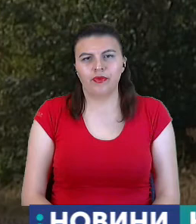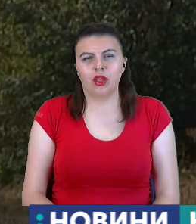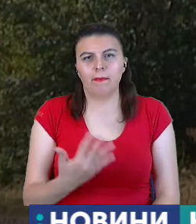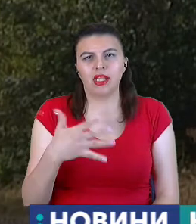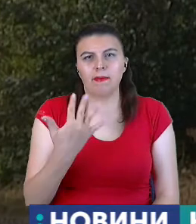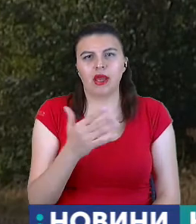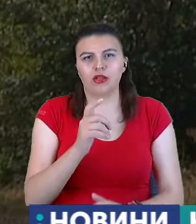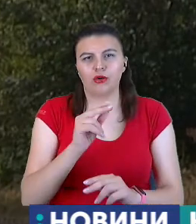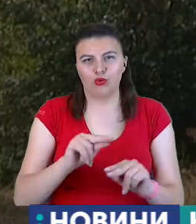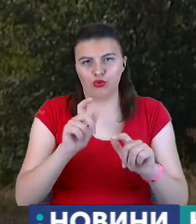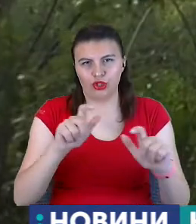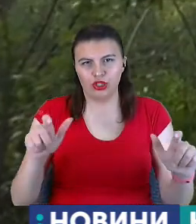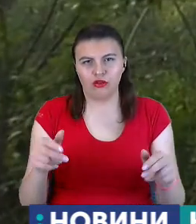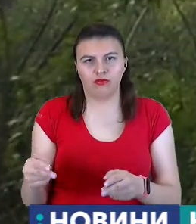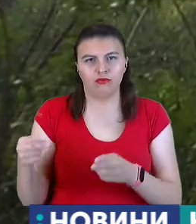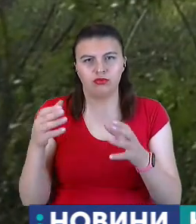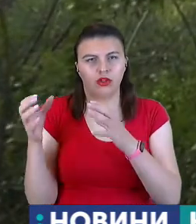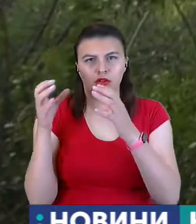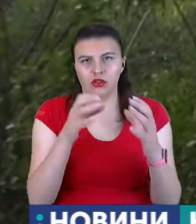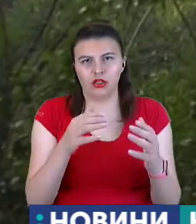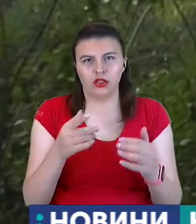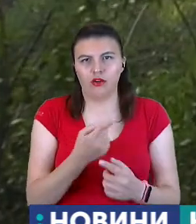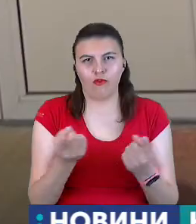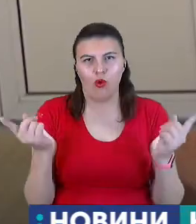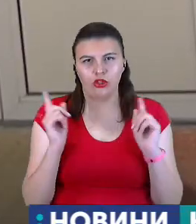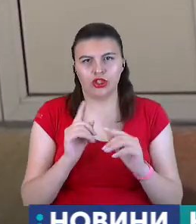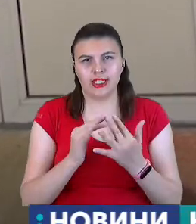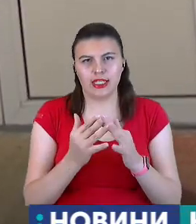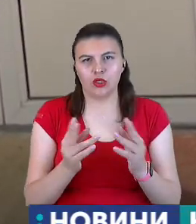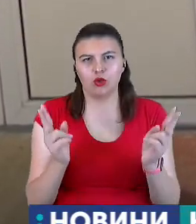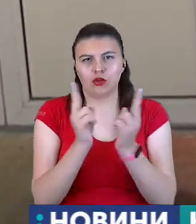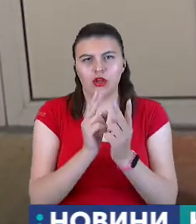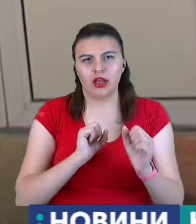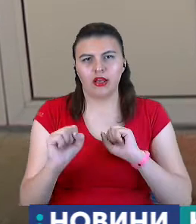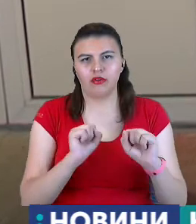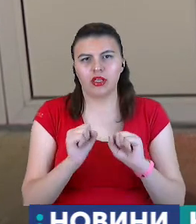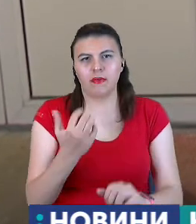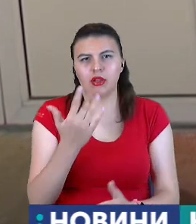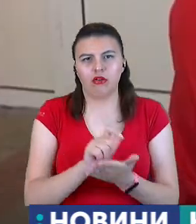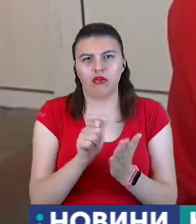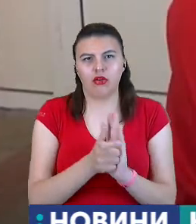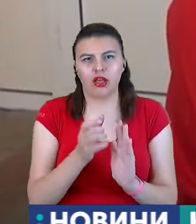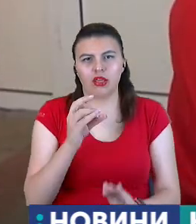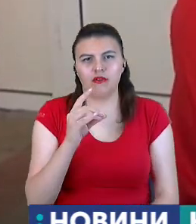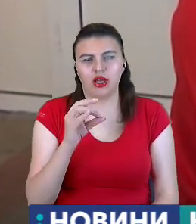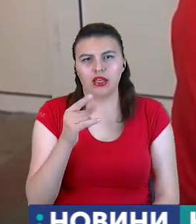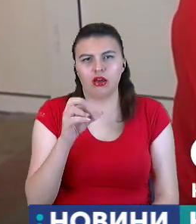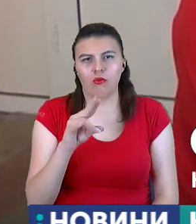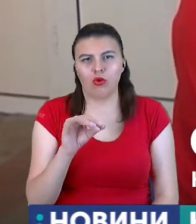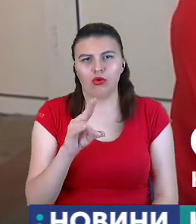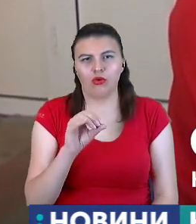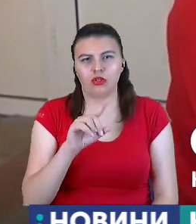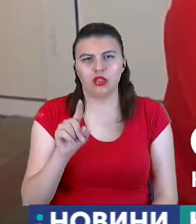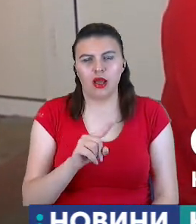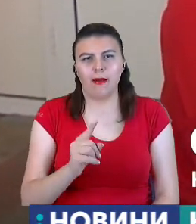учнів підвозитимуть автобусом із навколишніх сіл. Зустрічатиме їх керівниця 5 класу Євгенія Мороз-Галій. Ми спочатку почнемо